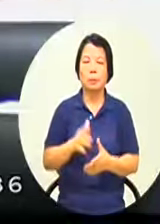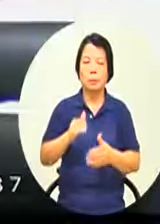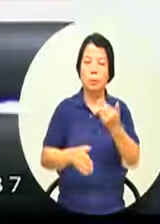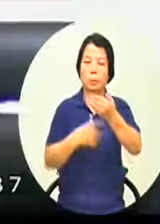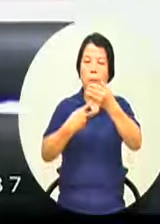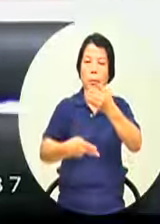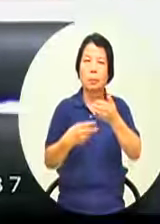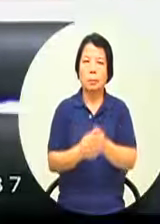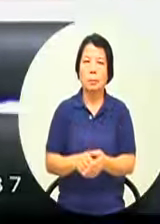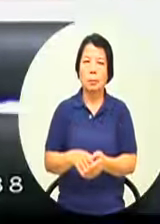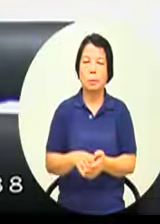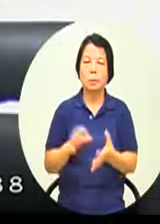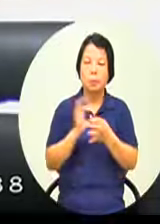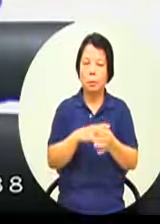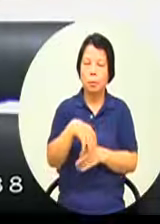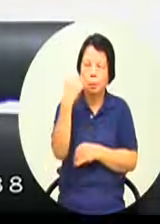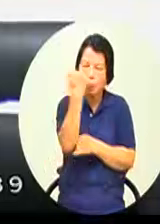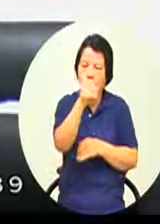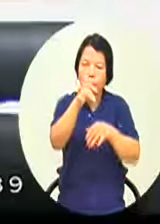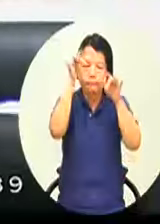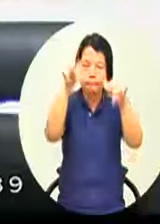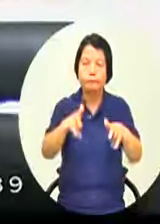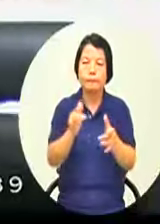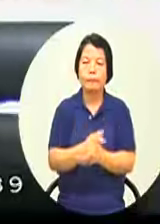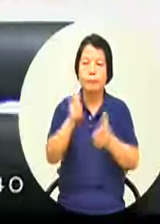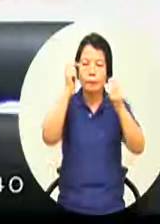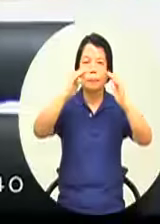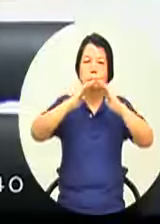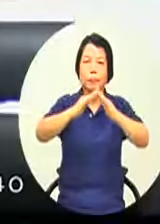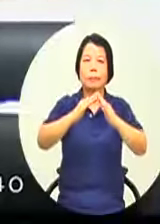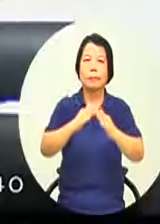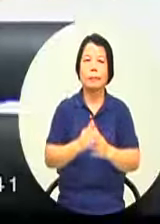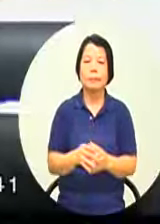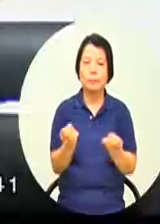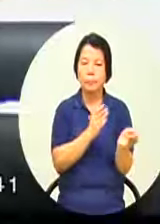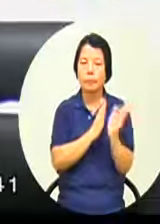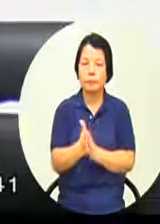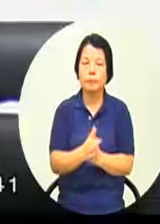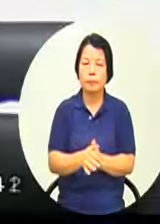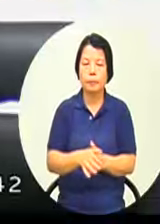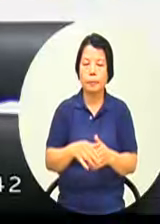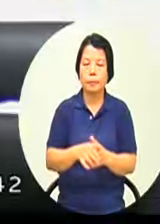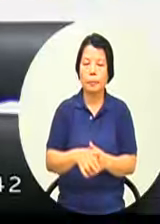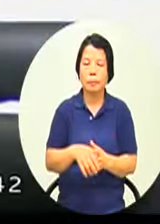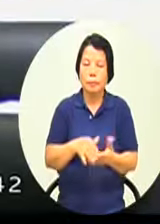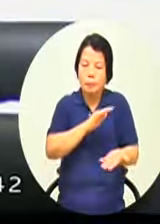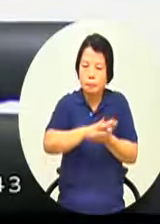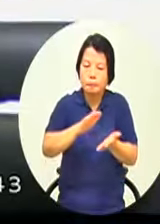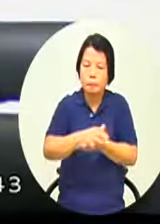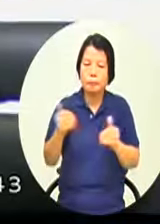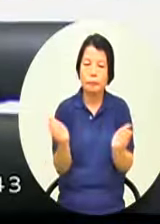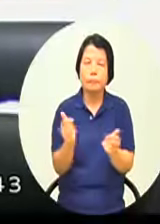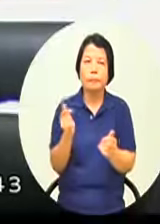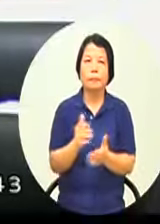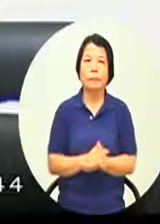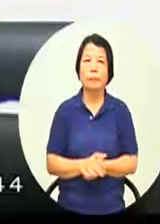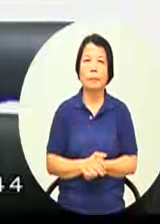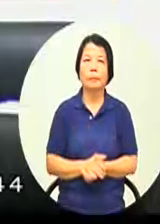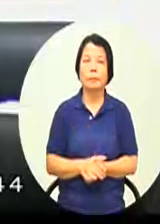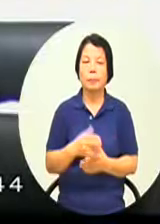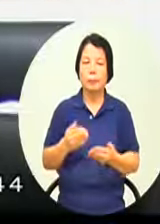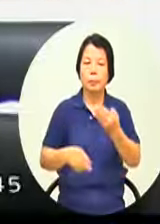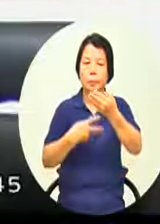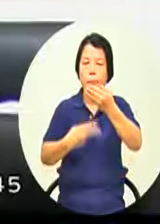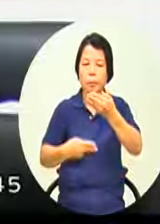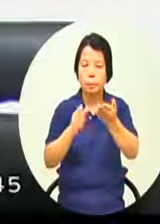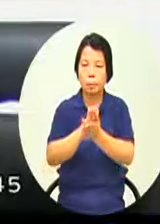说因为是突然来的大雨，高雄市政府没有办法去解决这样的问题。那么在九月